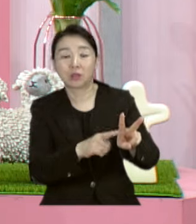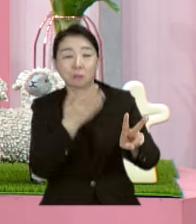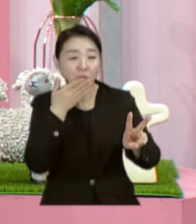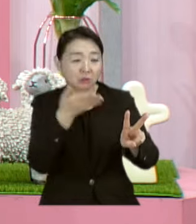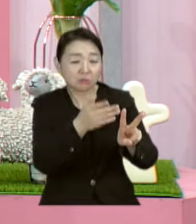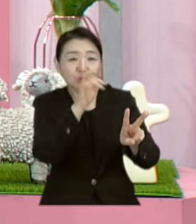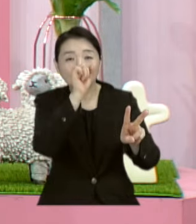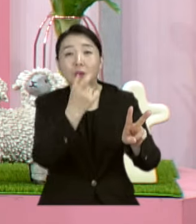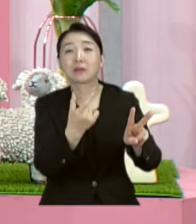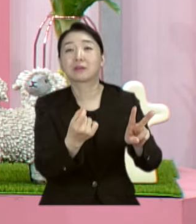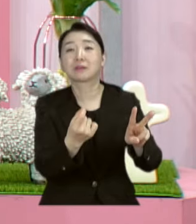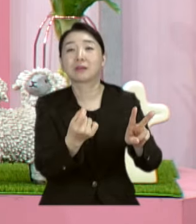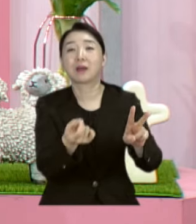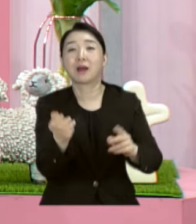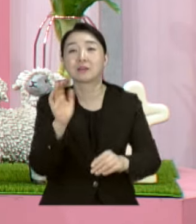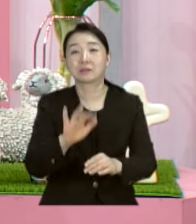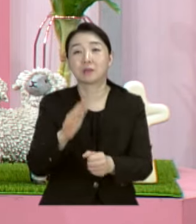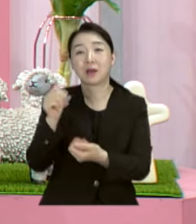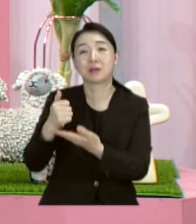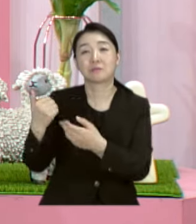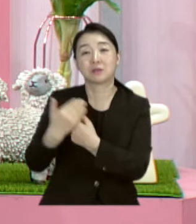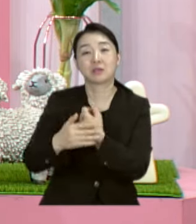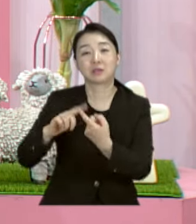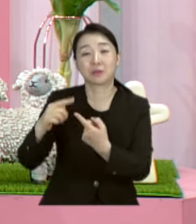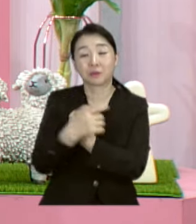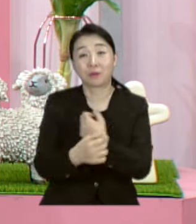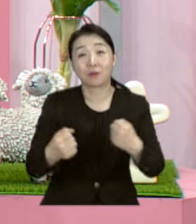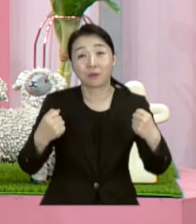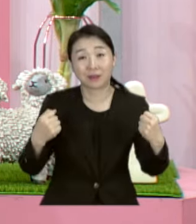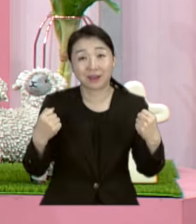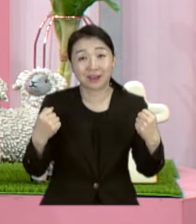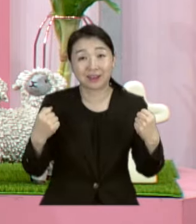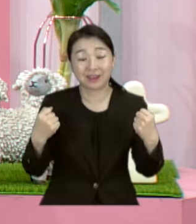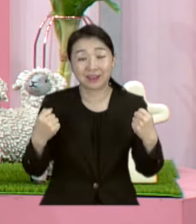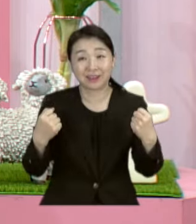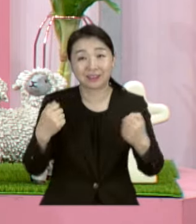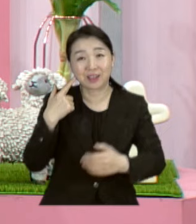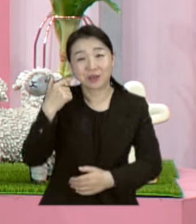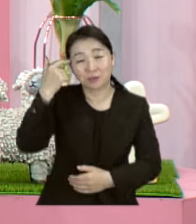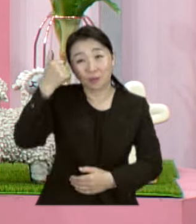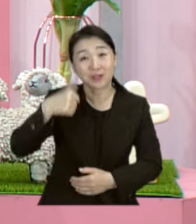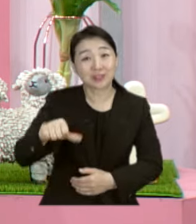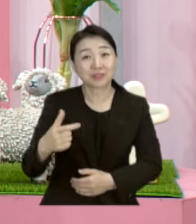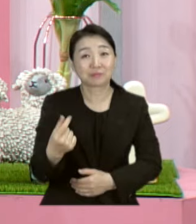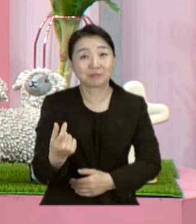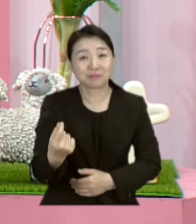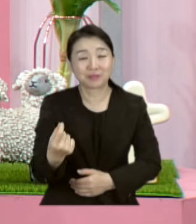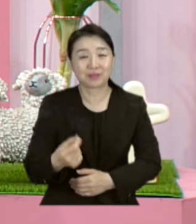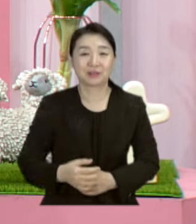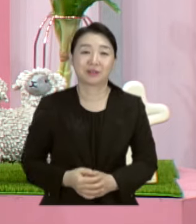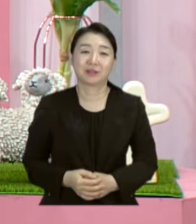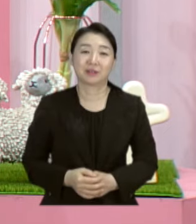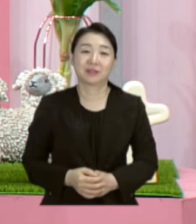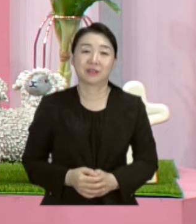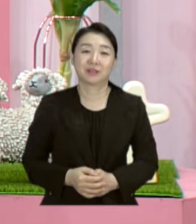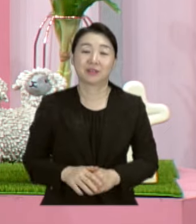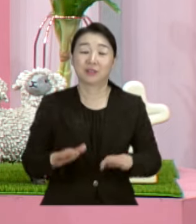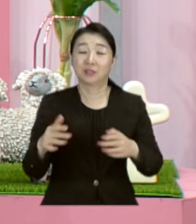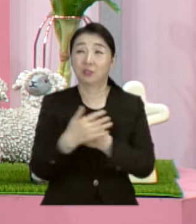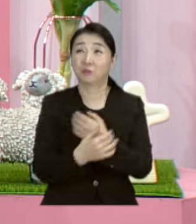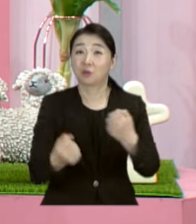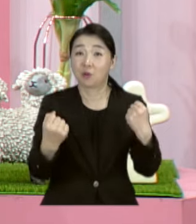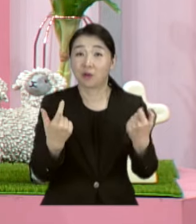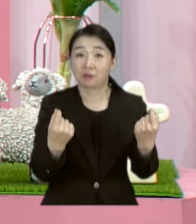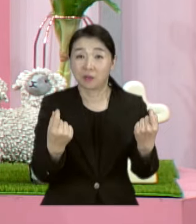먹였으면 얼마나 좋았겠나. 그런데 하나님 은혜로 건강하게 개척의 목사의 목회자 자녀지만 네. 지금까지 건강